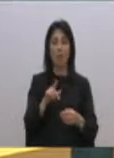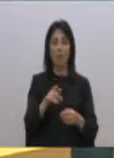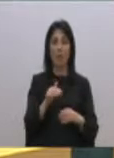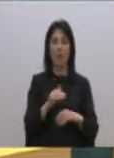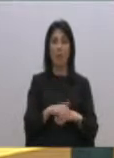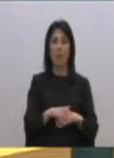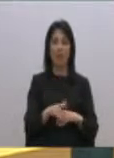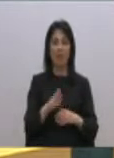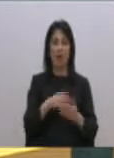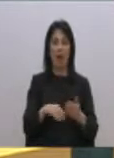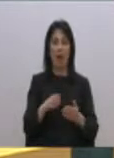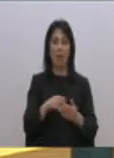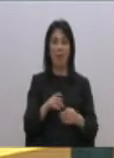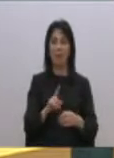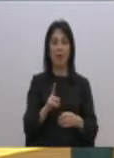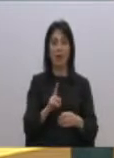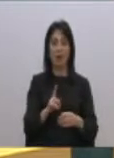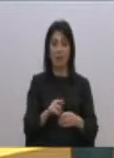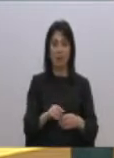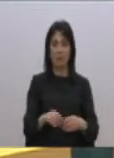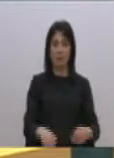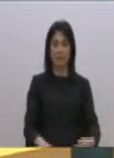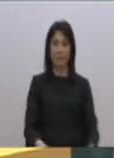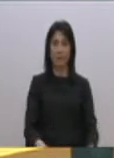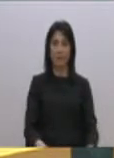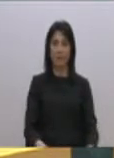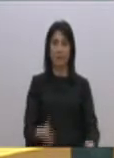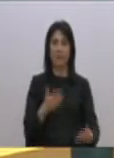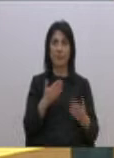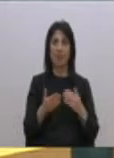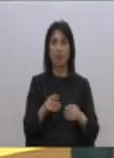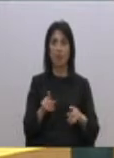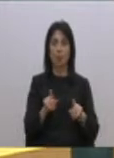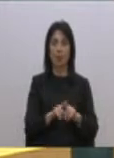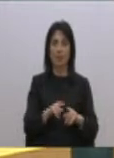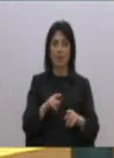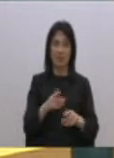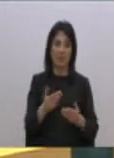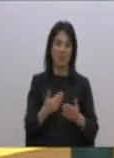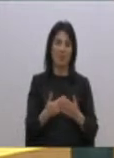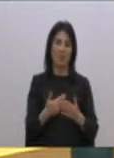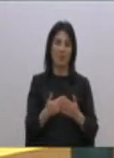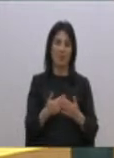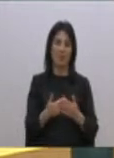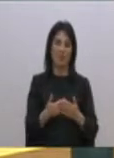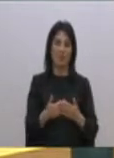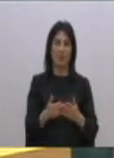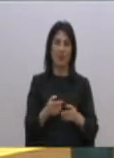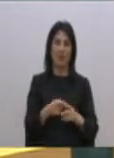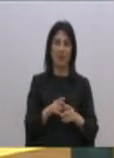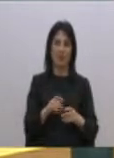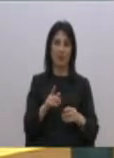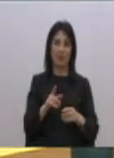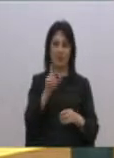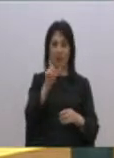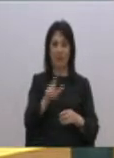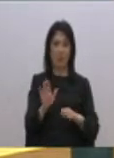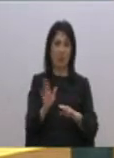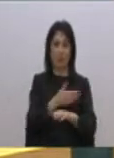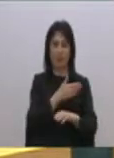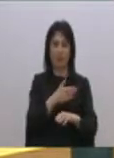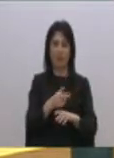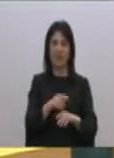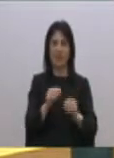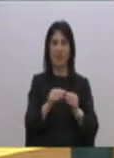ფაქტურად აბათილებს ამას. და რა? თუ ესეთი პირობითად დისკვალიფიკაცია, რა ტერმინიც იხმარა ბატონ